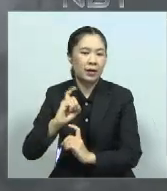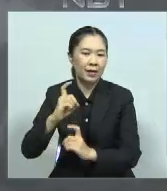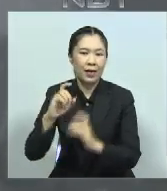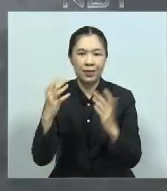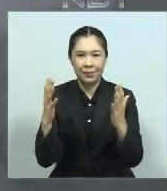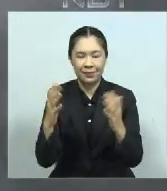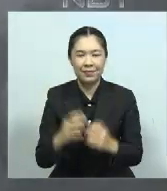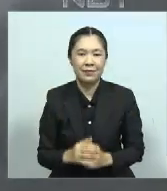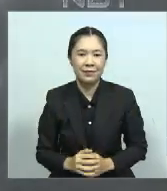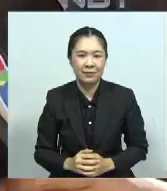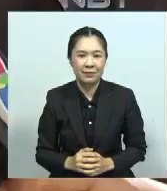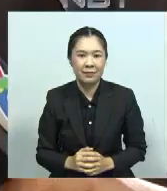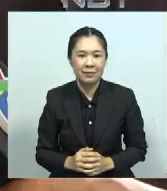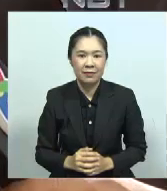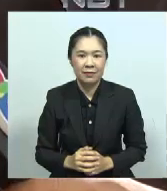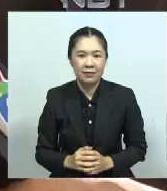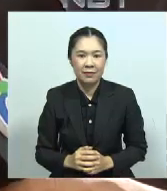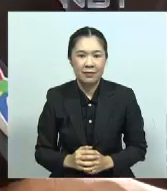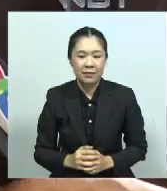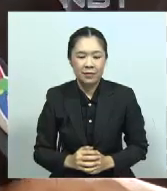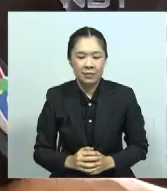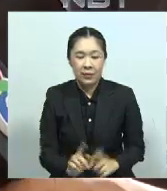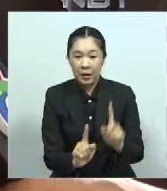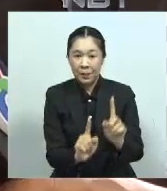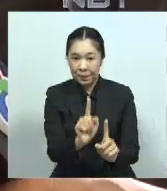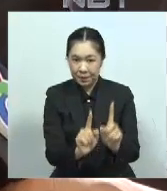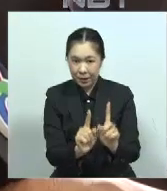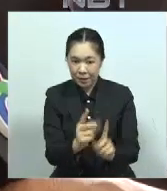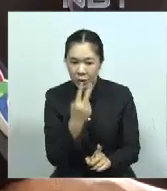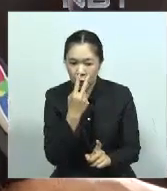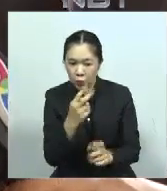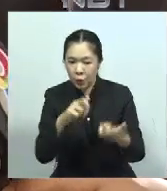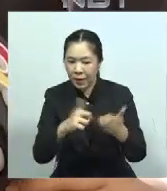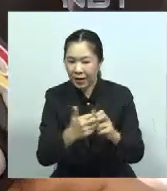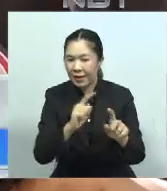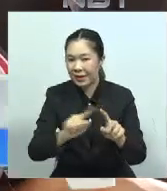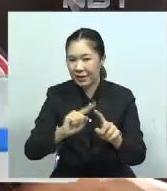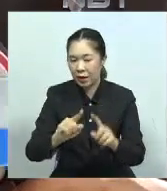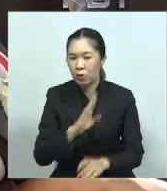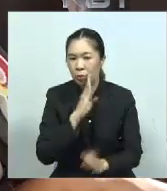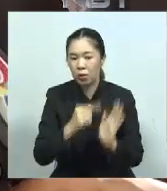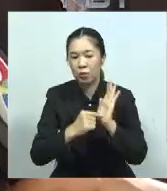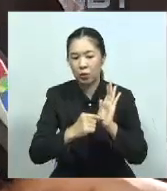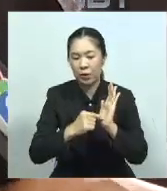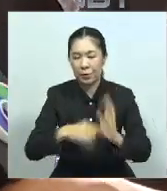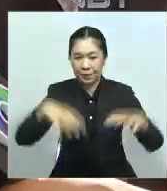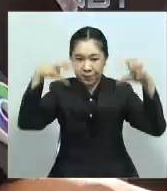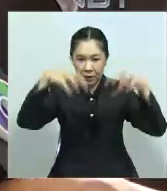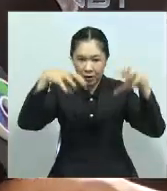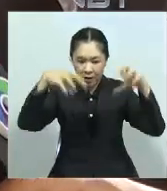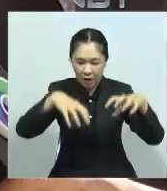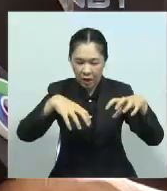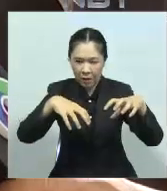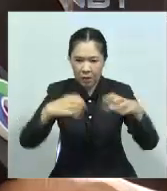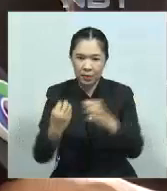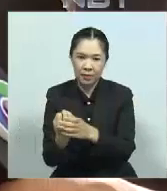ค่ะ นะครับการประเมินนี้ในกรณีของฝนฟ้าเนี่ยก็มักจะมีน้ำไหลหลาก